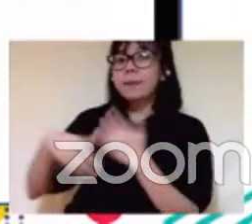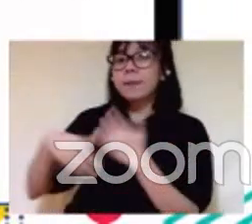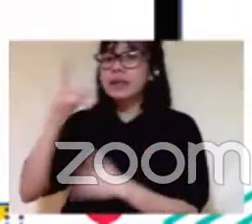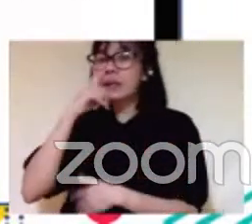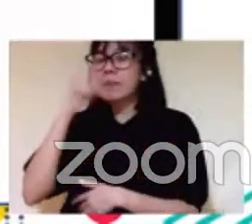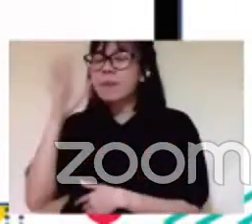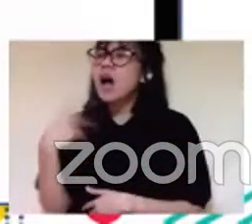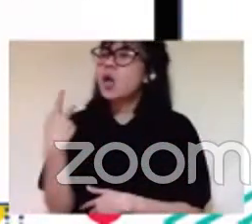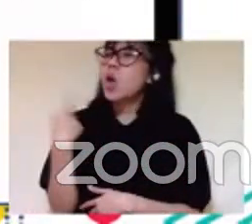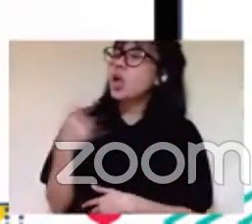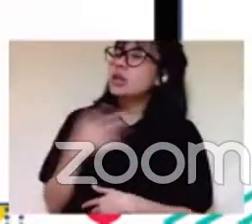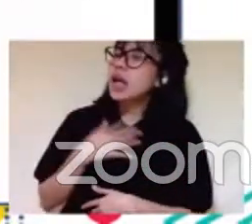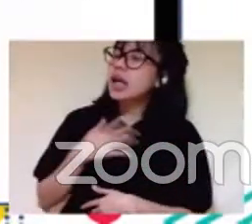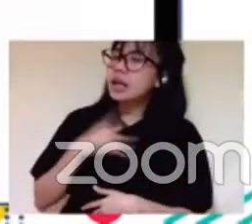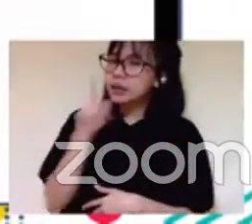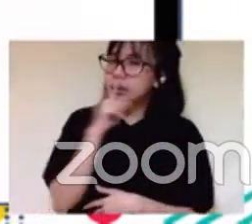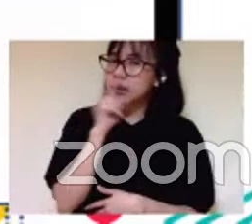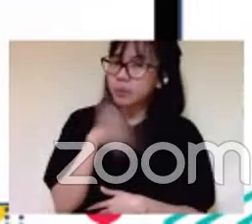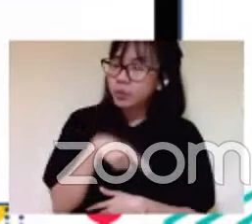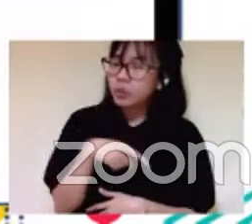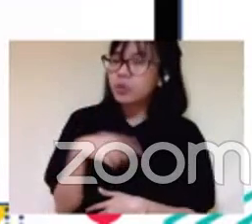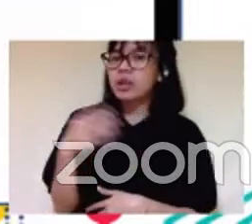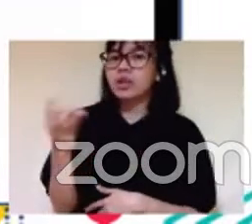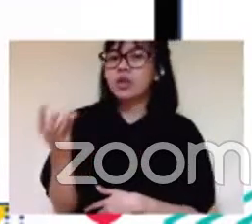biasanya bisa kembali. Gitu.